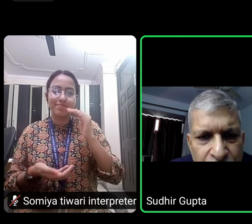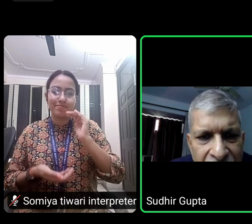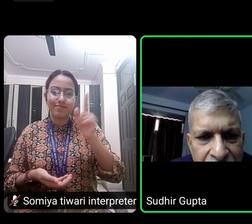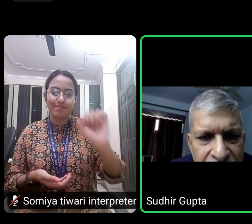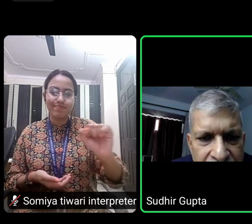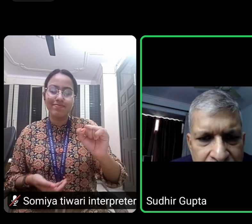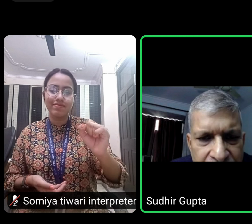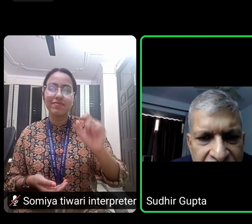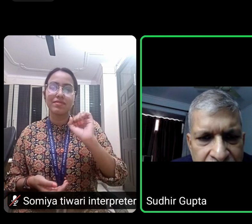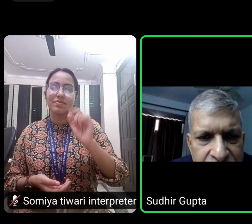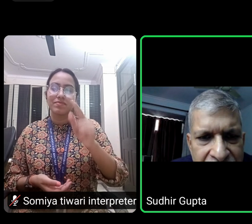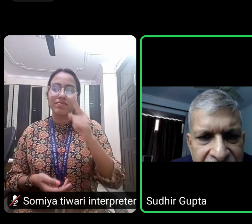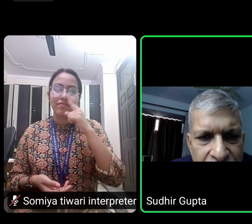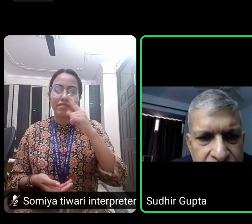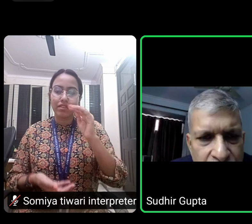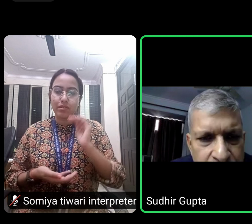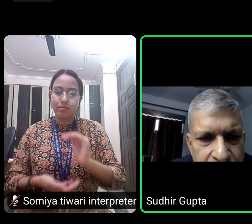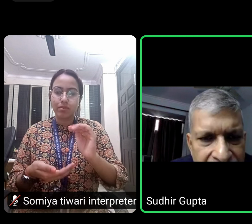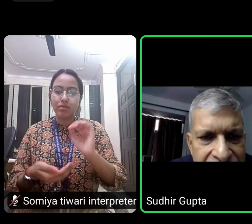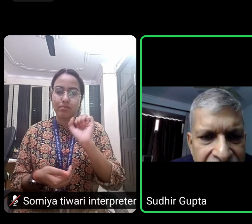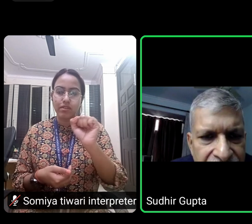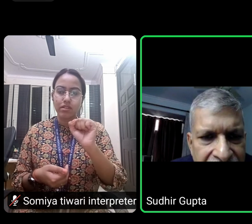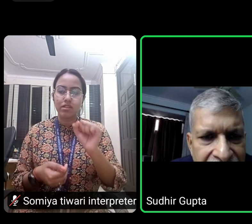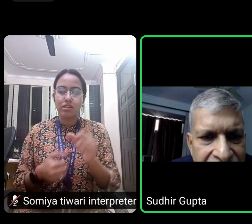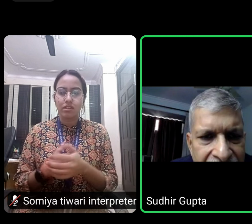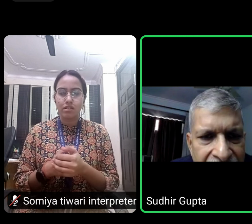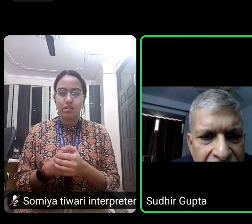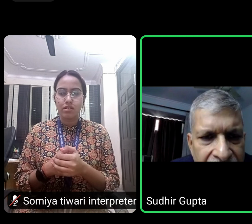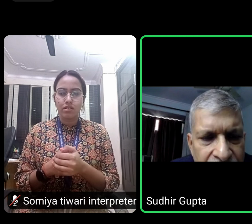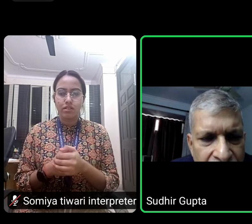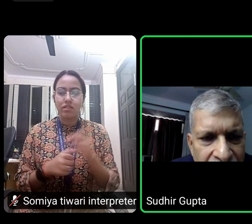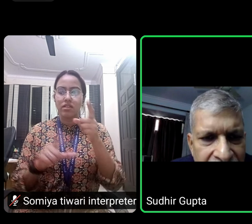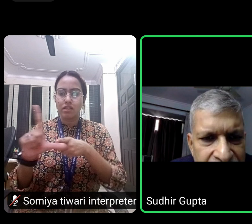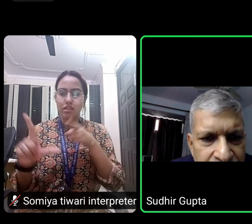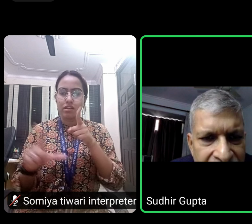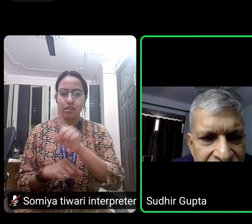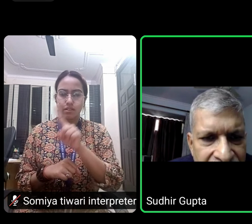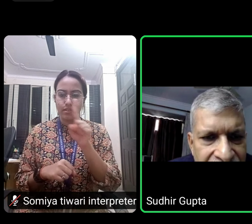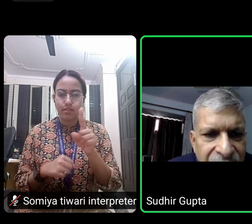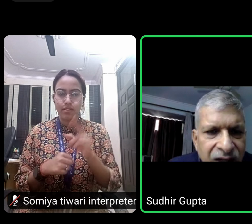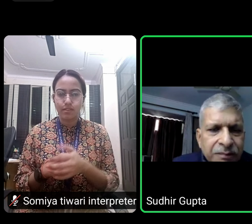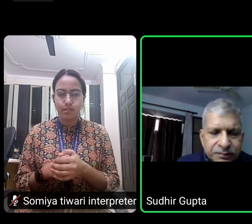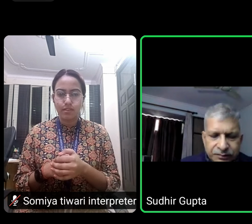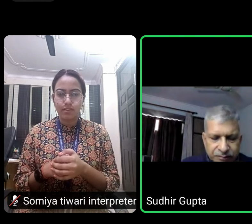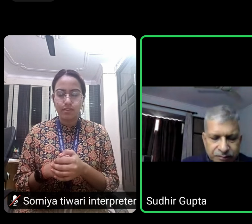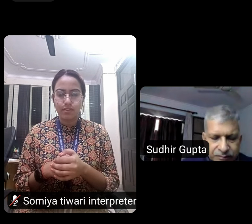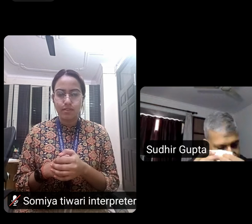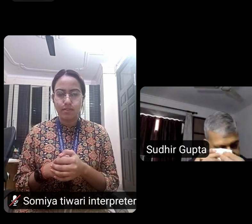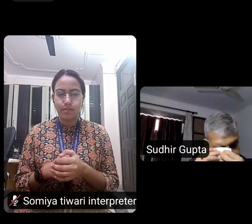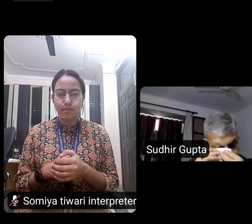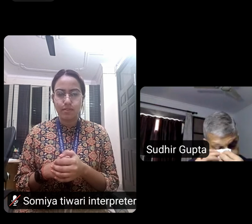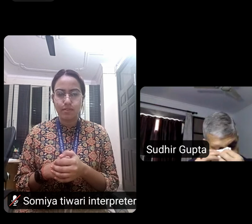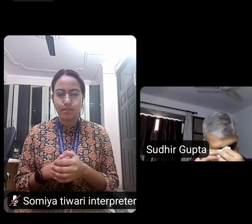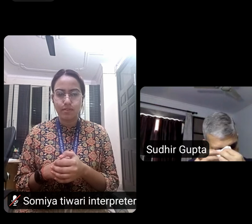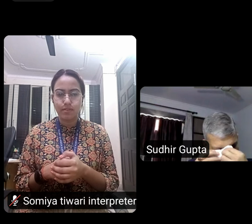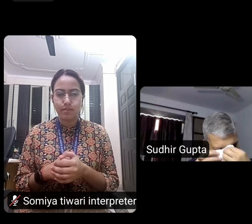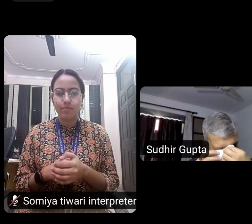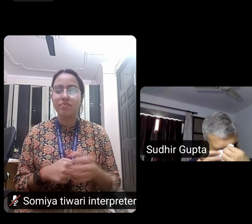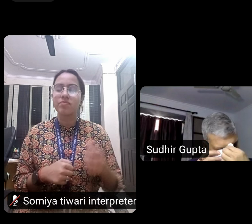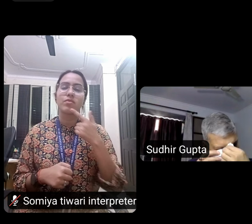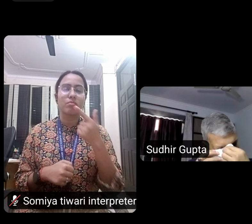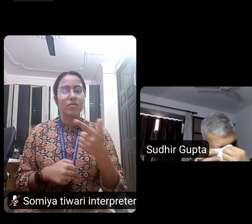आप जो यहाँ पे जो आपको थेरेपीज मिलती हैं उससे खुश हैं, सेटिस्फाइड हैं? तो जरा अपना सर मैं एक्सपीरियंस बहुत, शेयर कीजिए आप। और मैं बहुत खुश